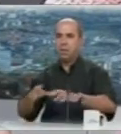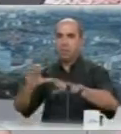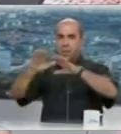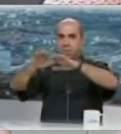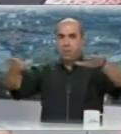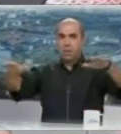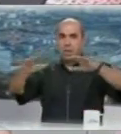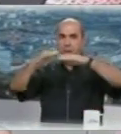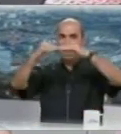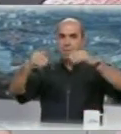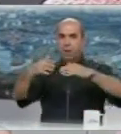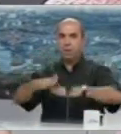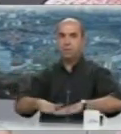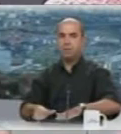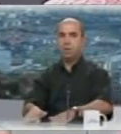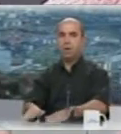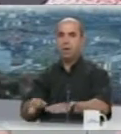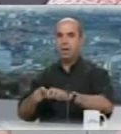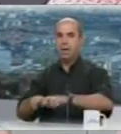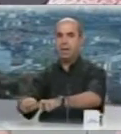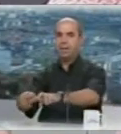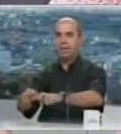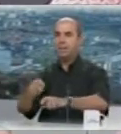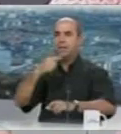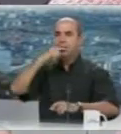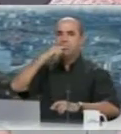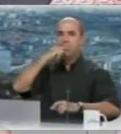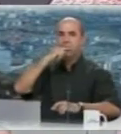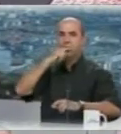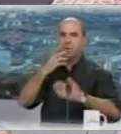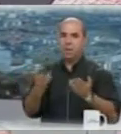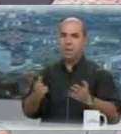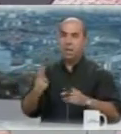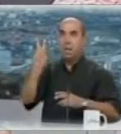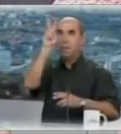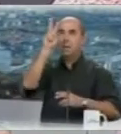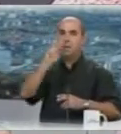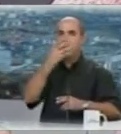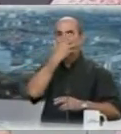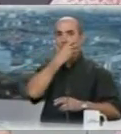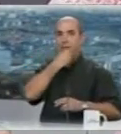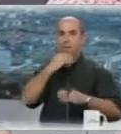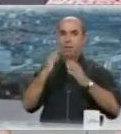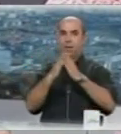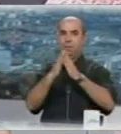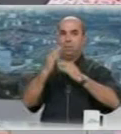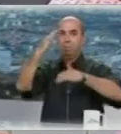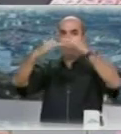الهضبة. أما أسفلها فنجد حي الزيتون. حي الزيتون عنده هندسة معمارية جميلة وفيه الكثير من الفيلات